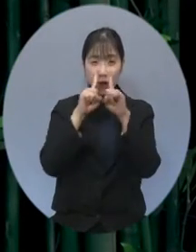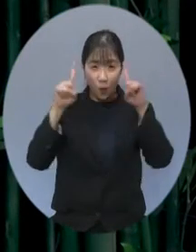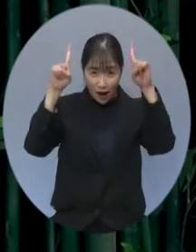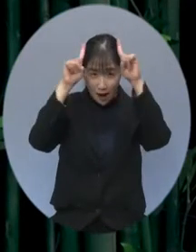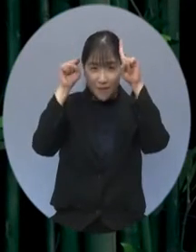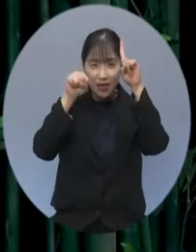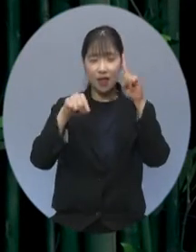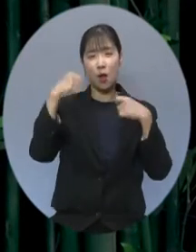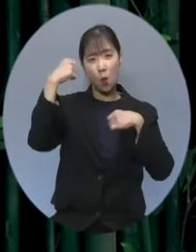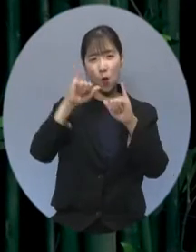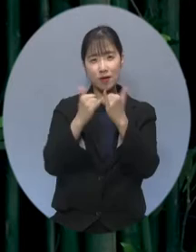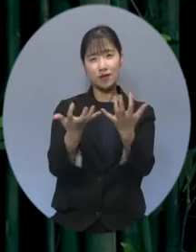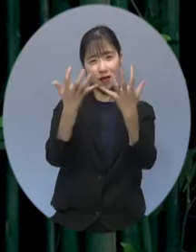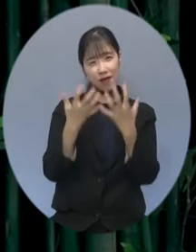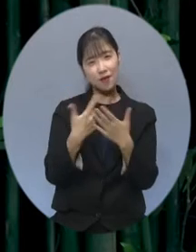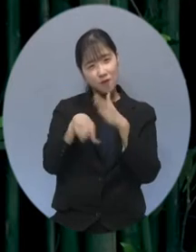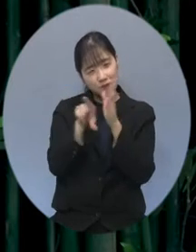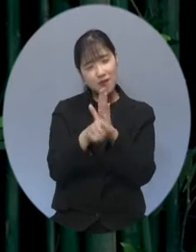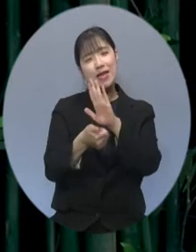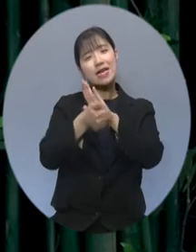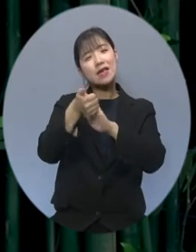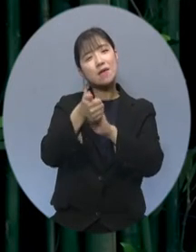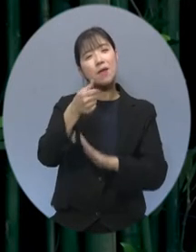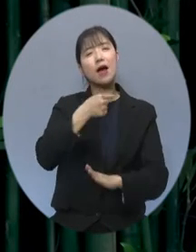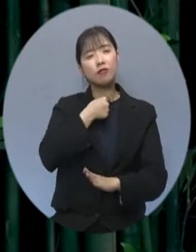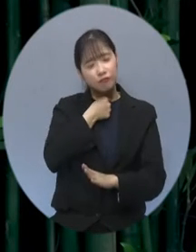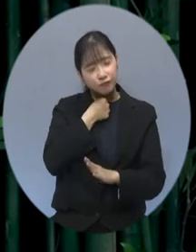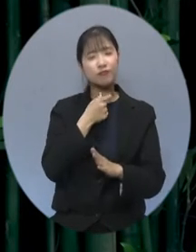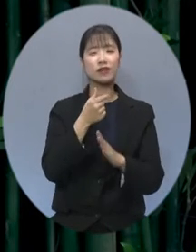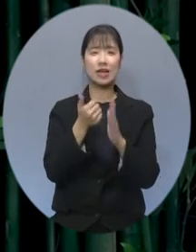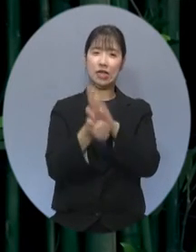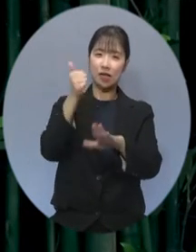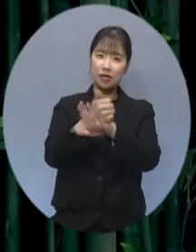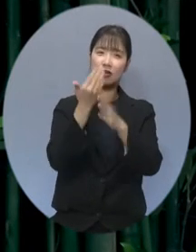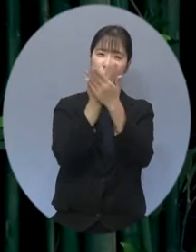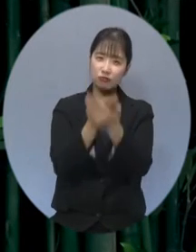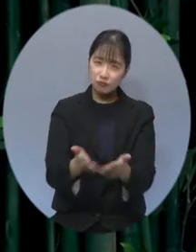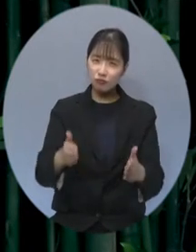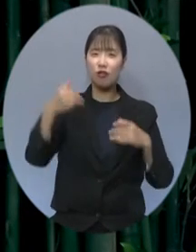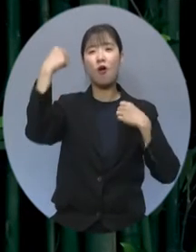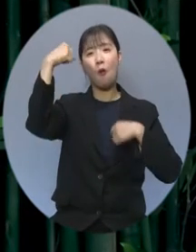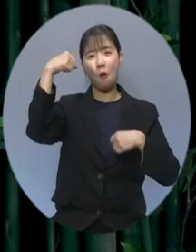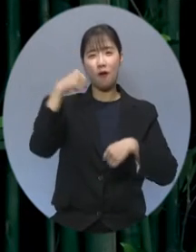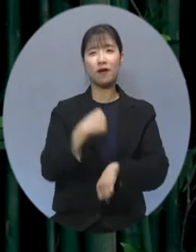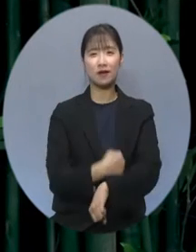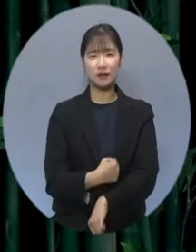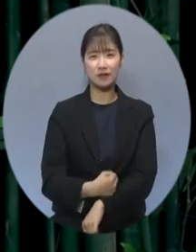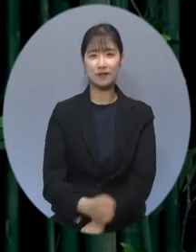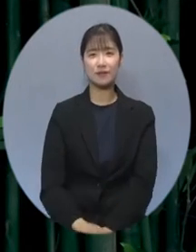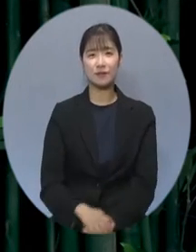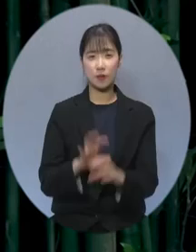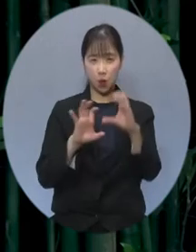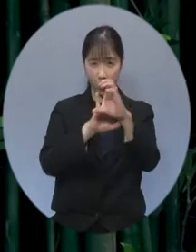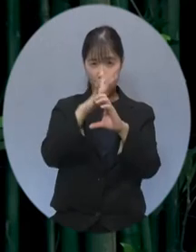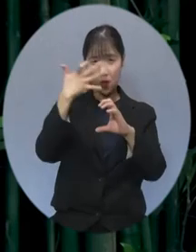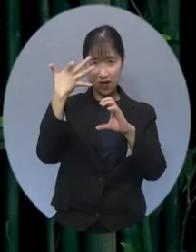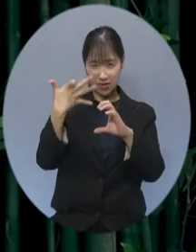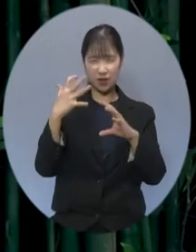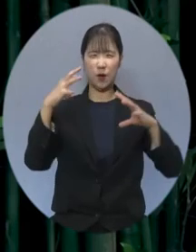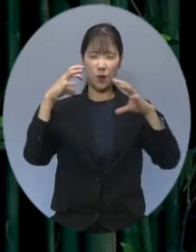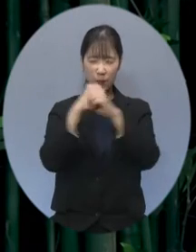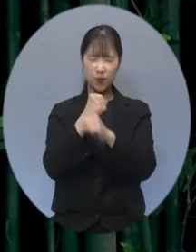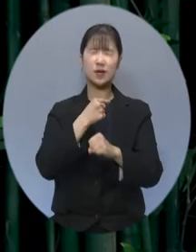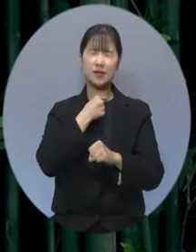공연장을 찾는 이들의 희망을 모두 들어준다는 내용으로 매력적인 공연이 펼쳐지고 있습니다. 코로나19 종식이라는